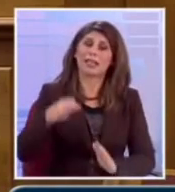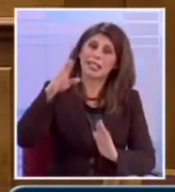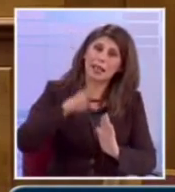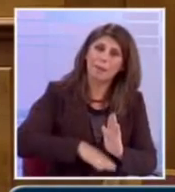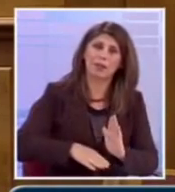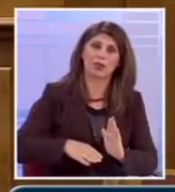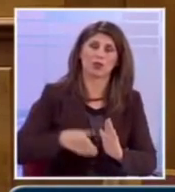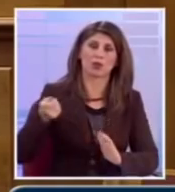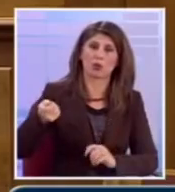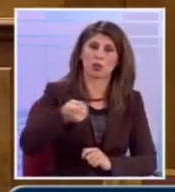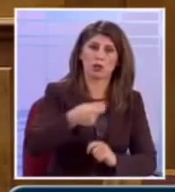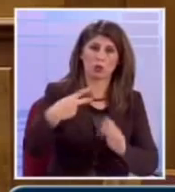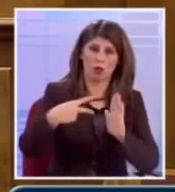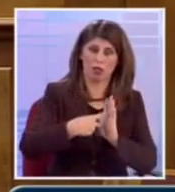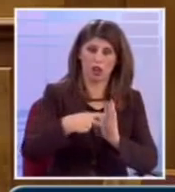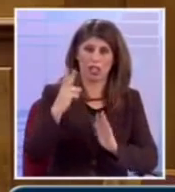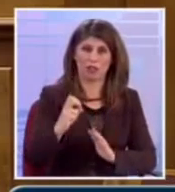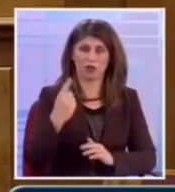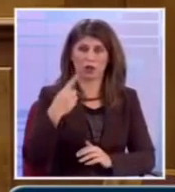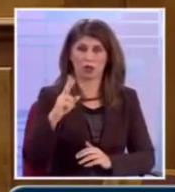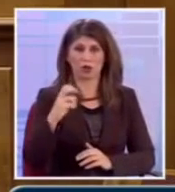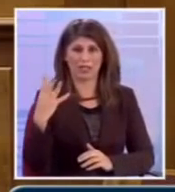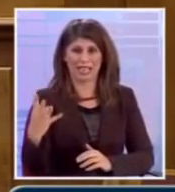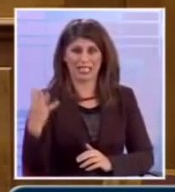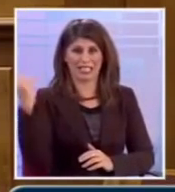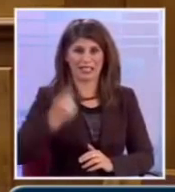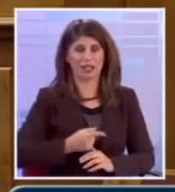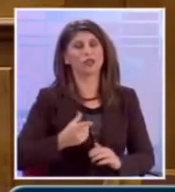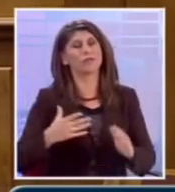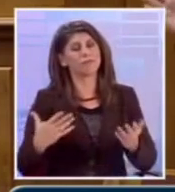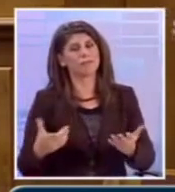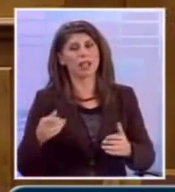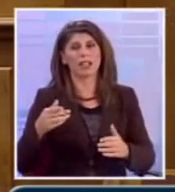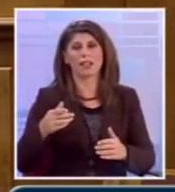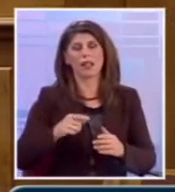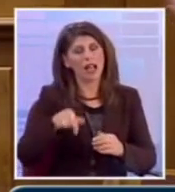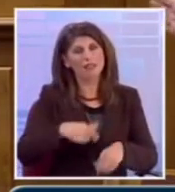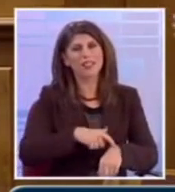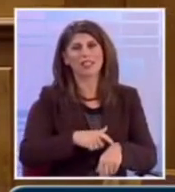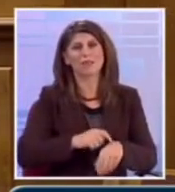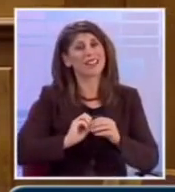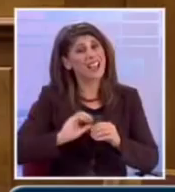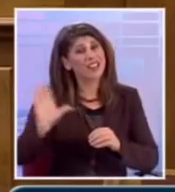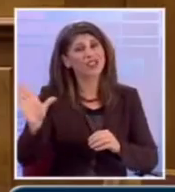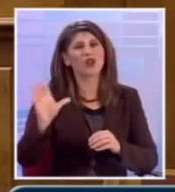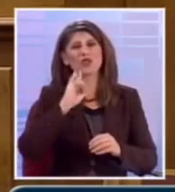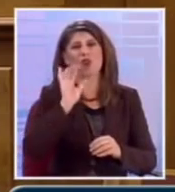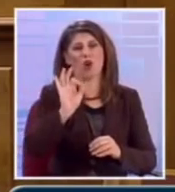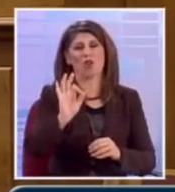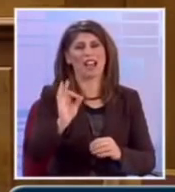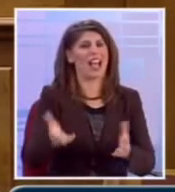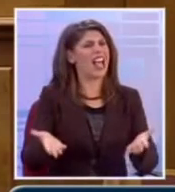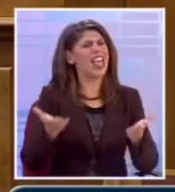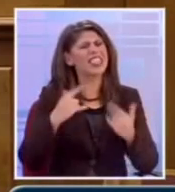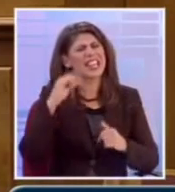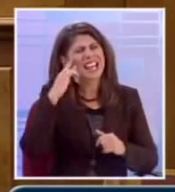του χρέους το 2020, στο 124% έχει ήδη βγει. εκτός στόχων δεν